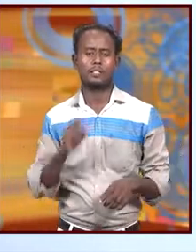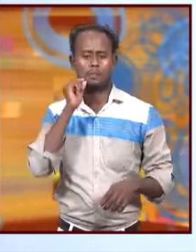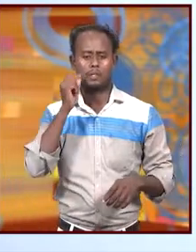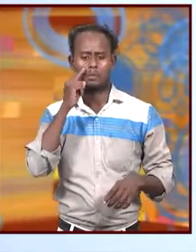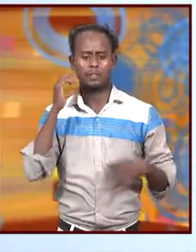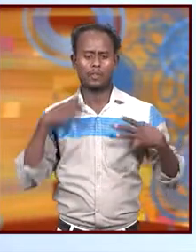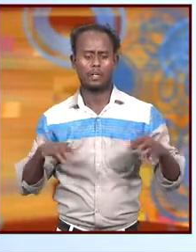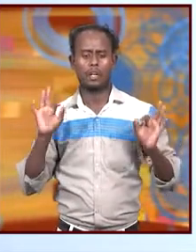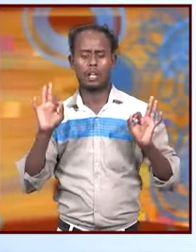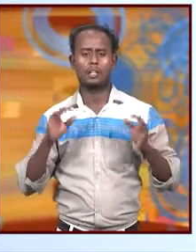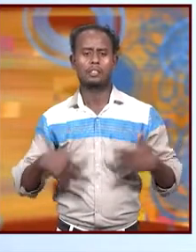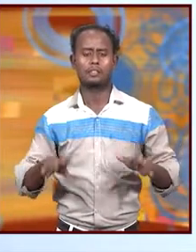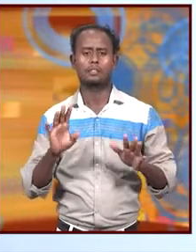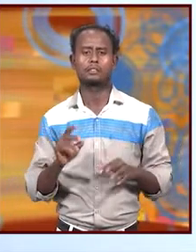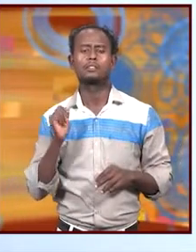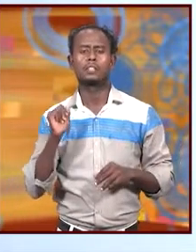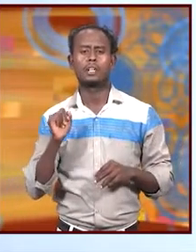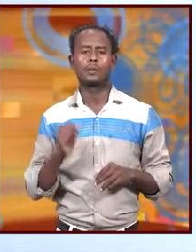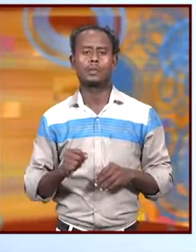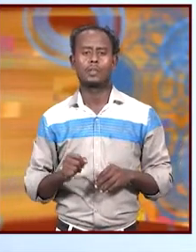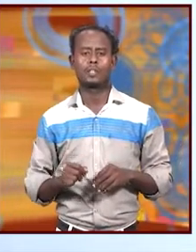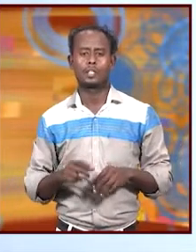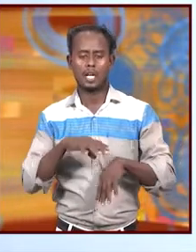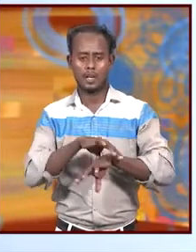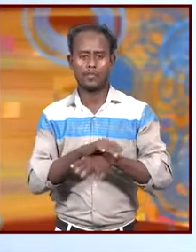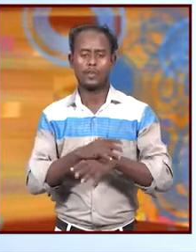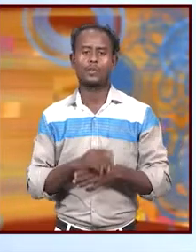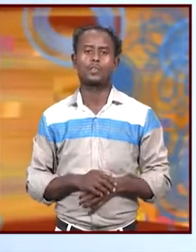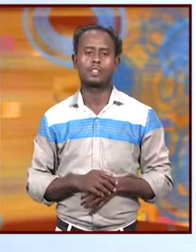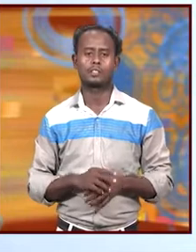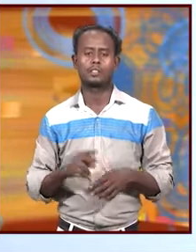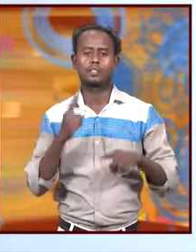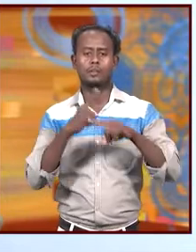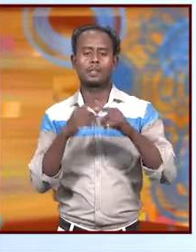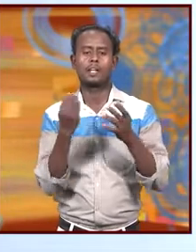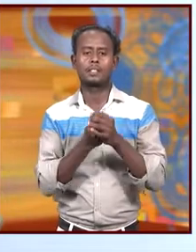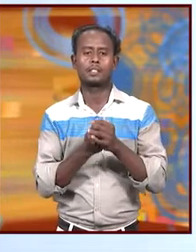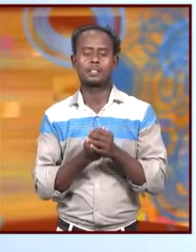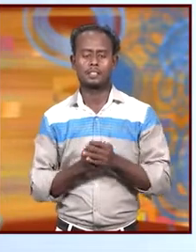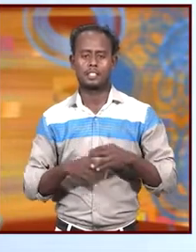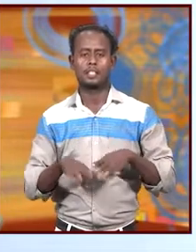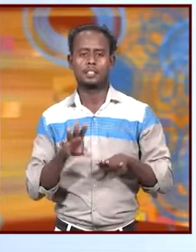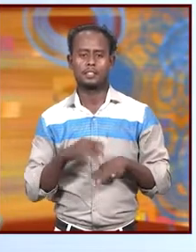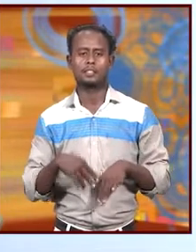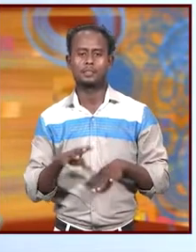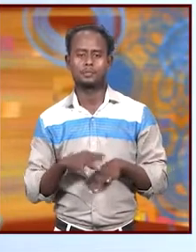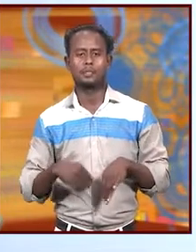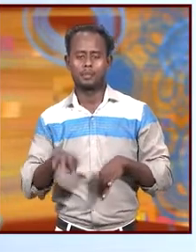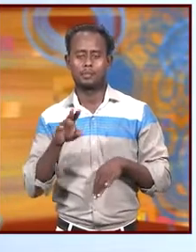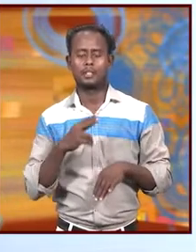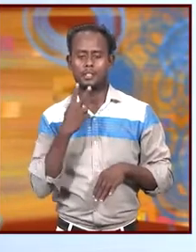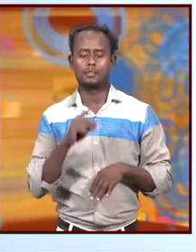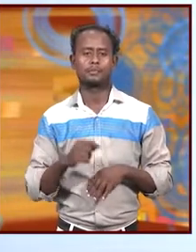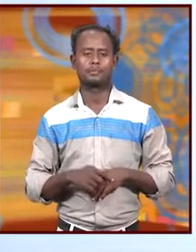வாழ்ந்து கொண்டிருக்கிறது. அதற்கெல்லாம் காரணம் அறிவியலோடு கணித அறிவும் சேர்ந்து பயணிப்பதே